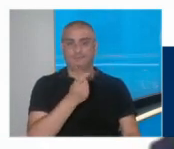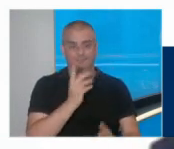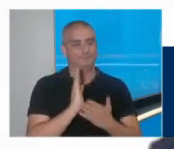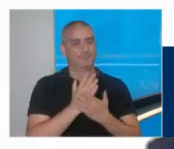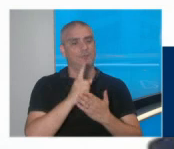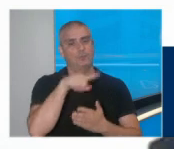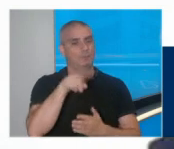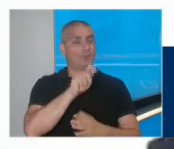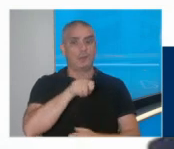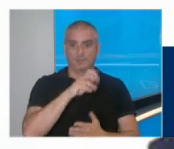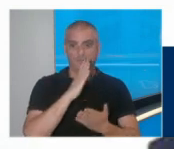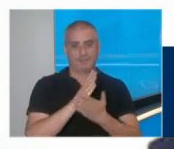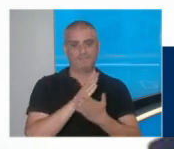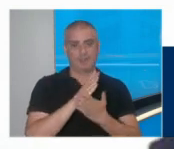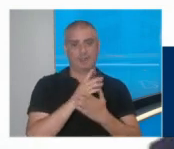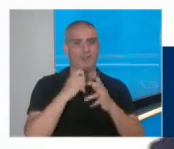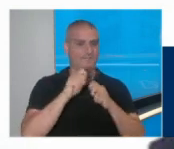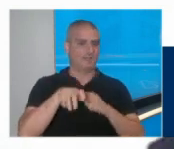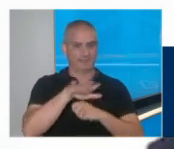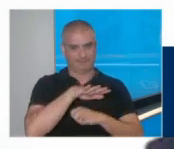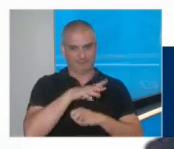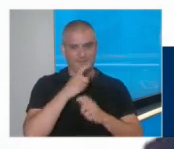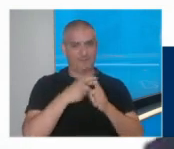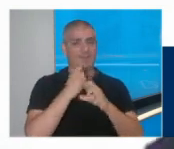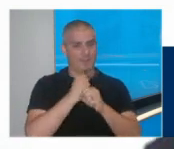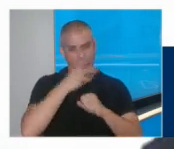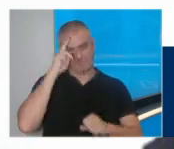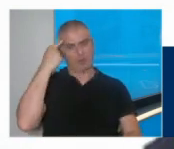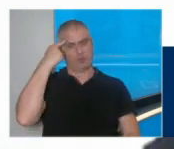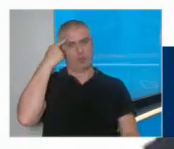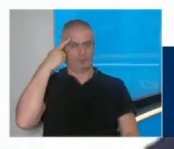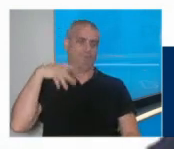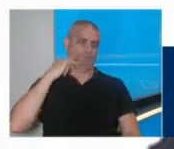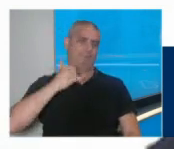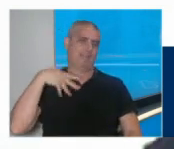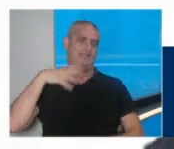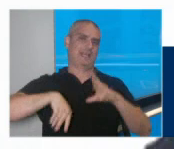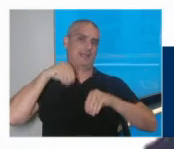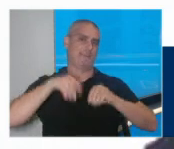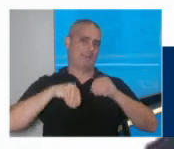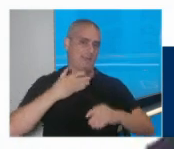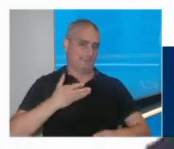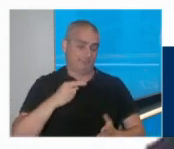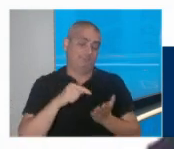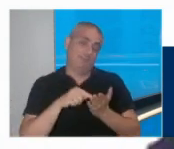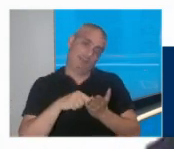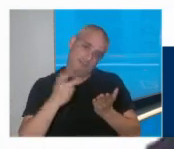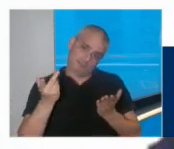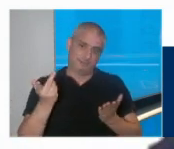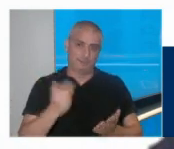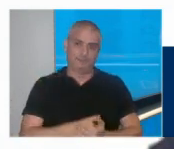שהוכרז על פיזור הכנסת, כבר אז הח"כים האלו, לפחות בטח בעבודה ובליכוד, יודעים שיהיה להם פריימריז, ולכן זאת